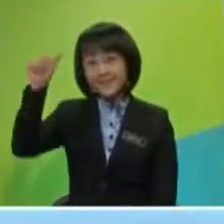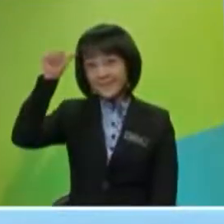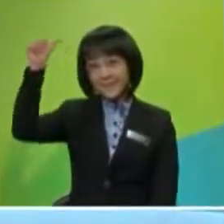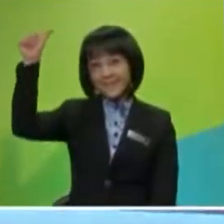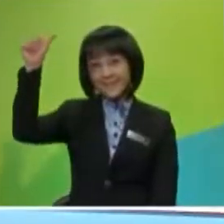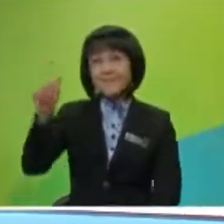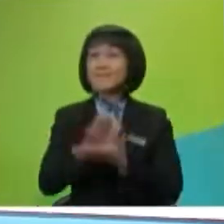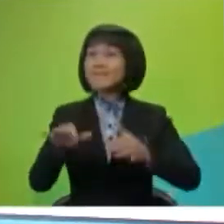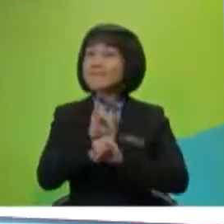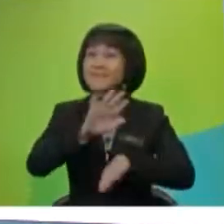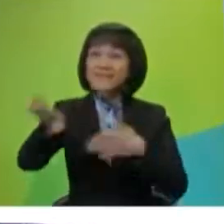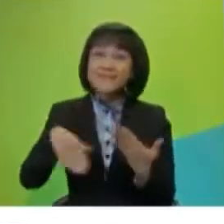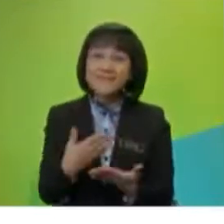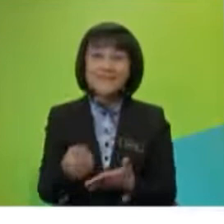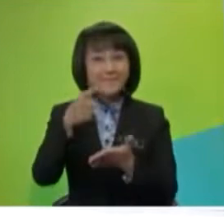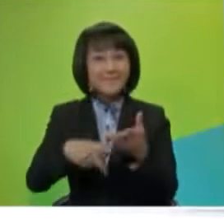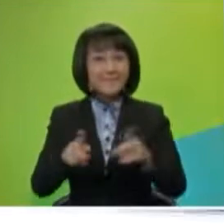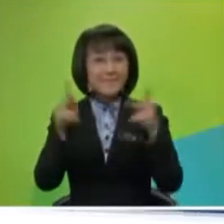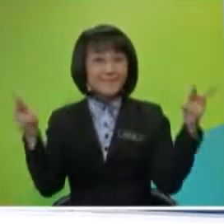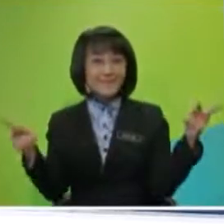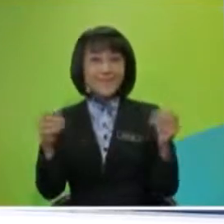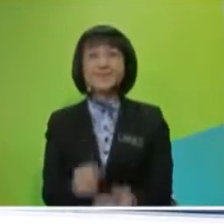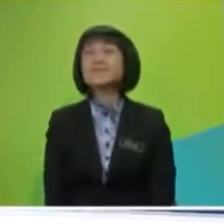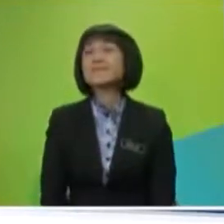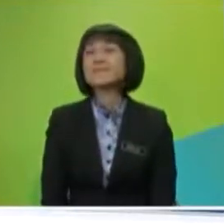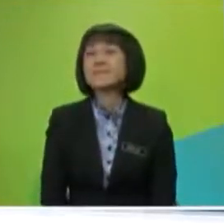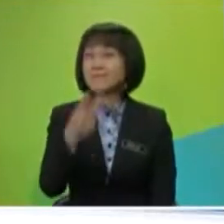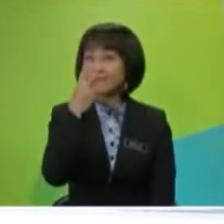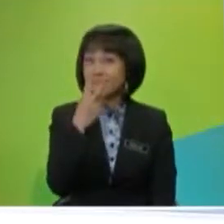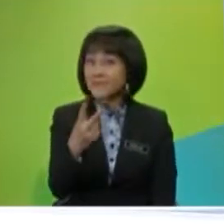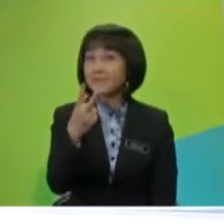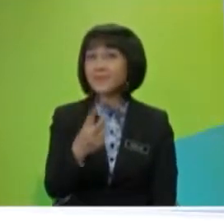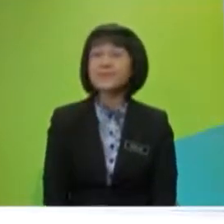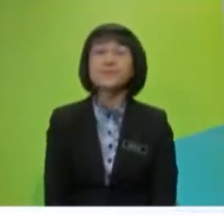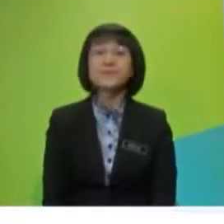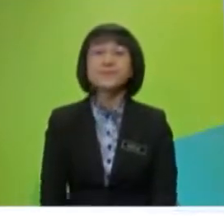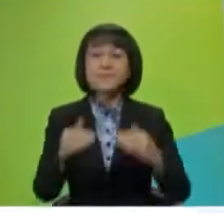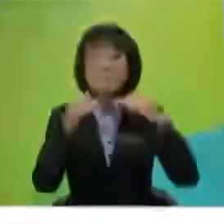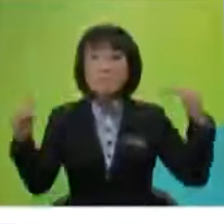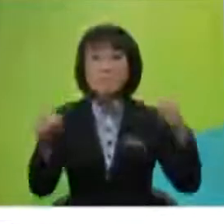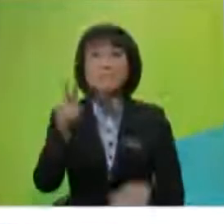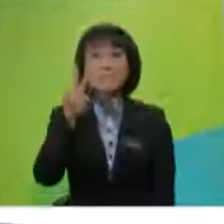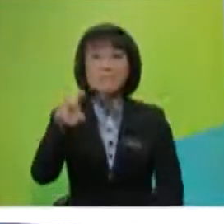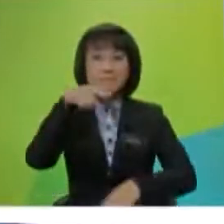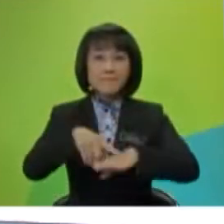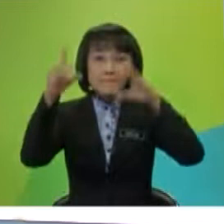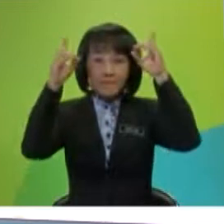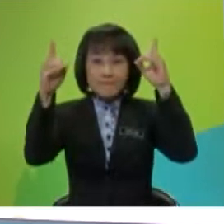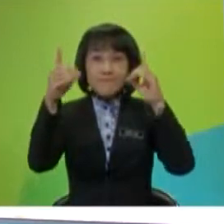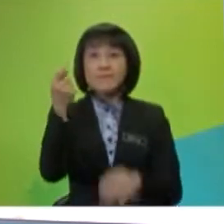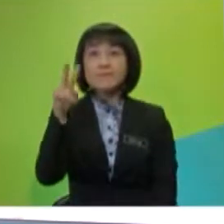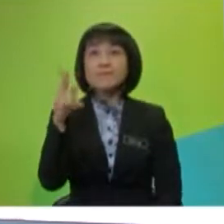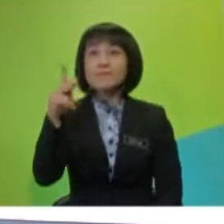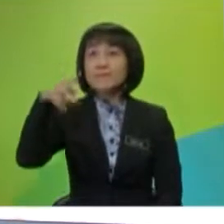Assalamualaikum dan salam sejahtera semua. Apa khabar? Seperti biasa, anda sedang menonton slot tahap 2 di Didik TV KPM bersama saya